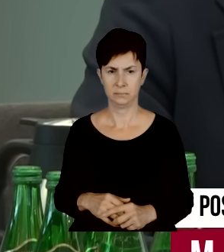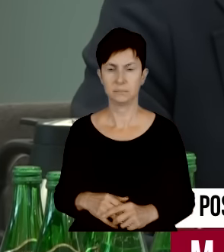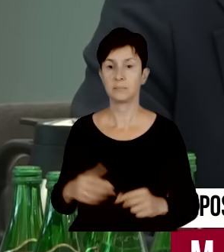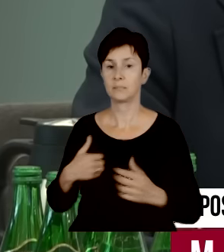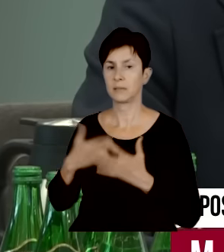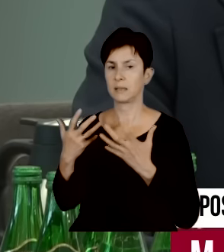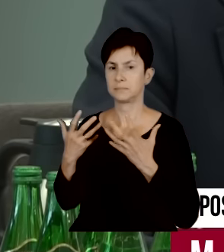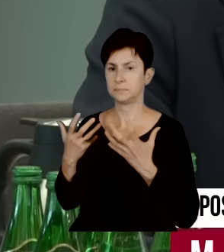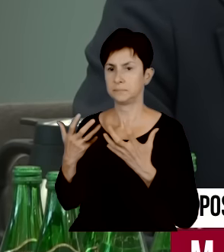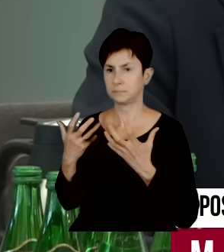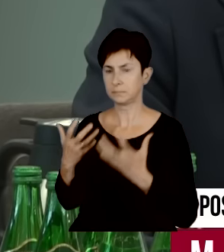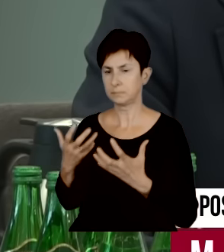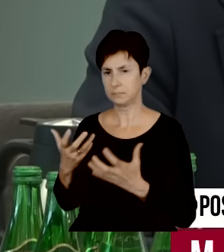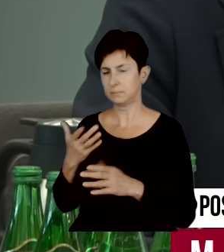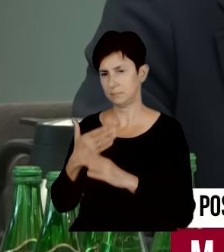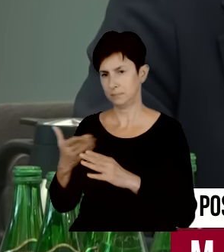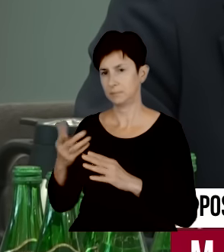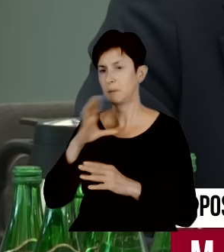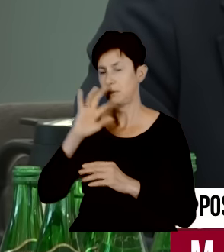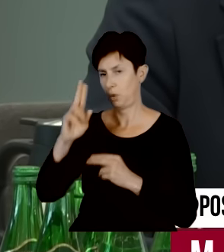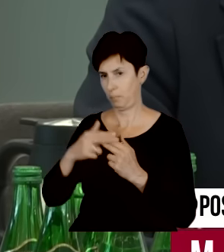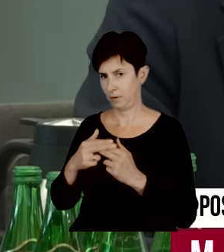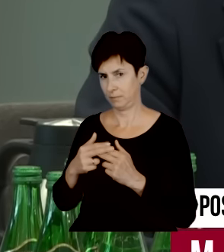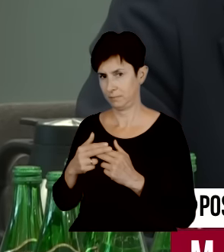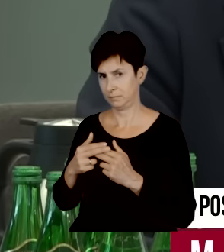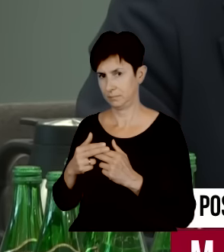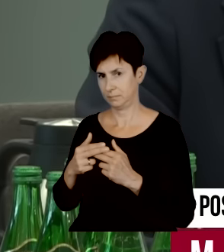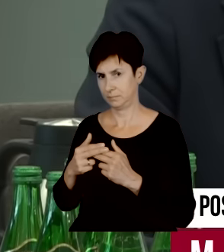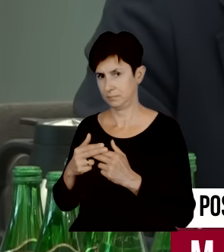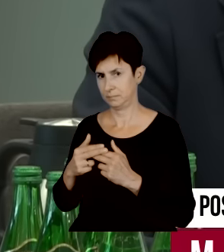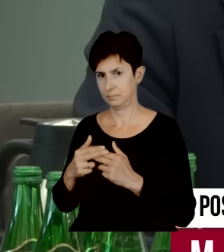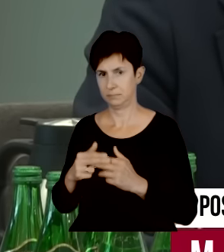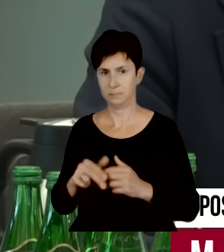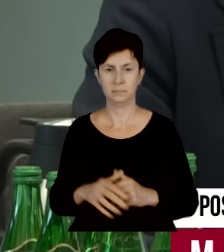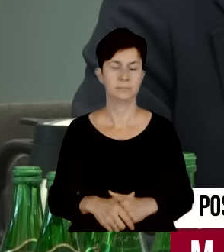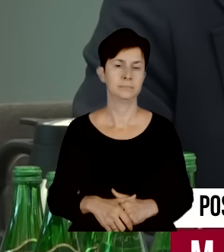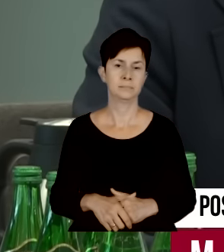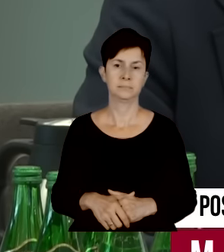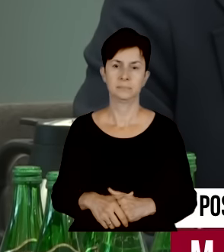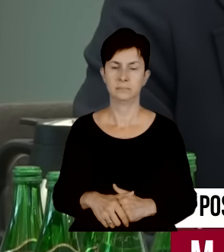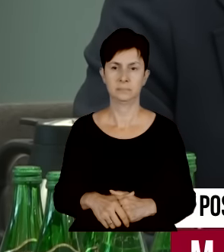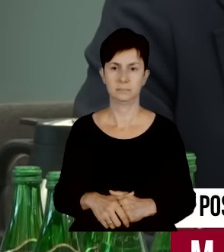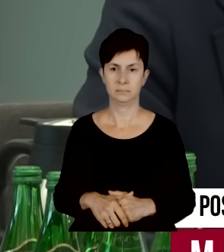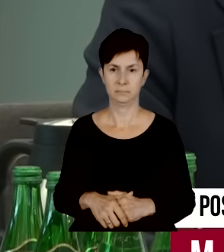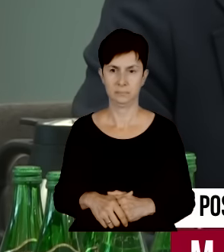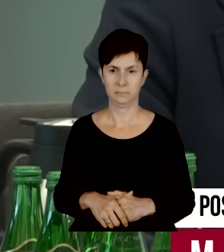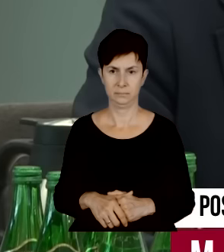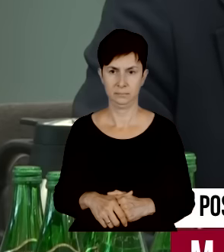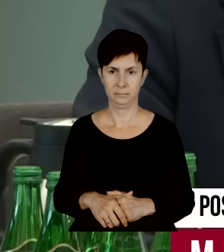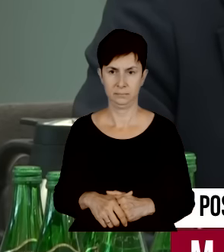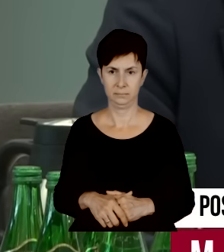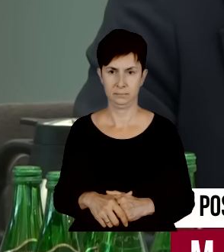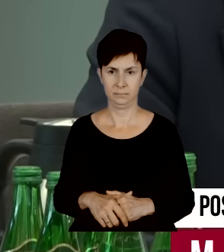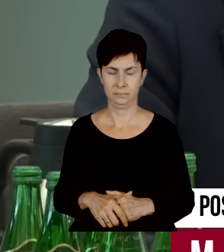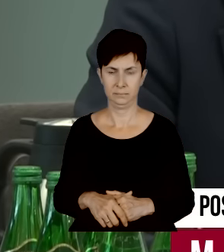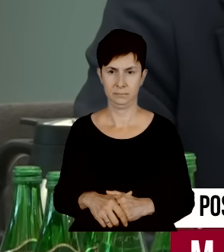żeby pan dalej odpowiadał na moje pytania Czy zabezpieczył pan ma i MSW środki na pokrycie proszę posłuchać chwilę pytań Tak to prawda